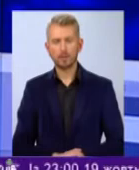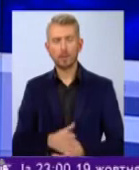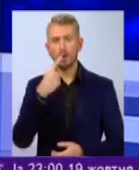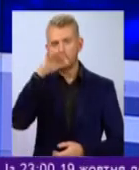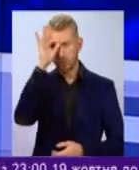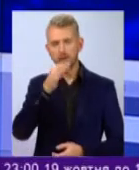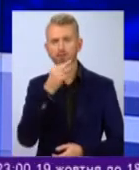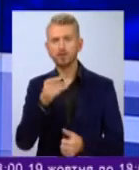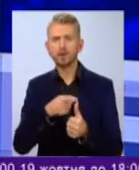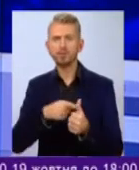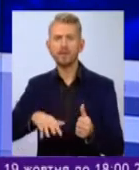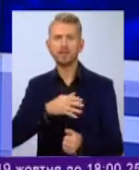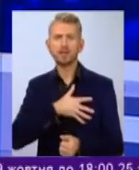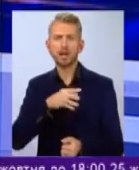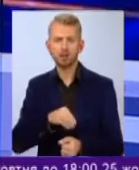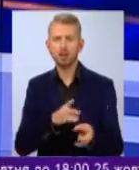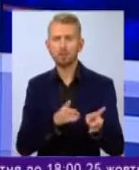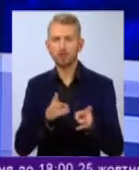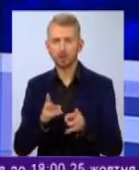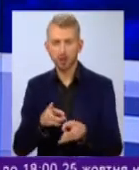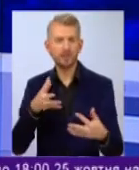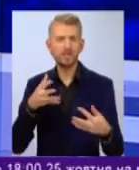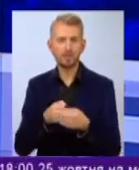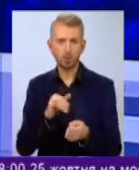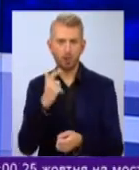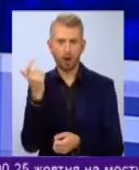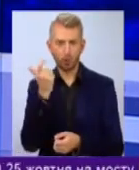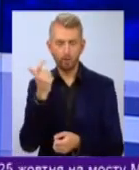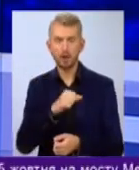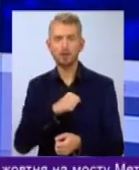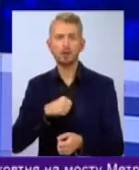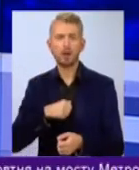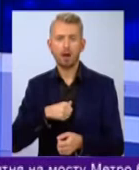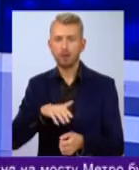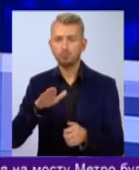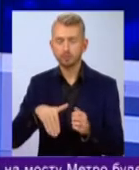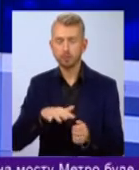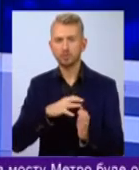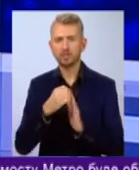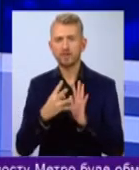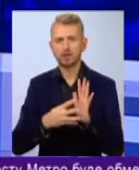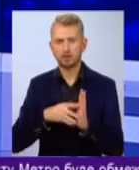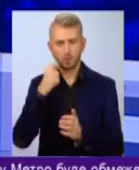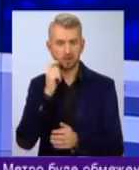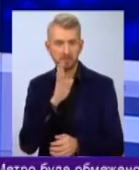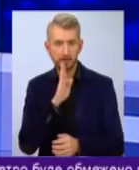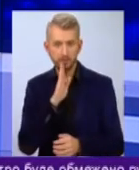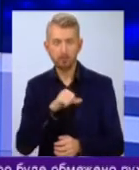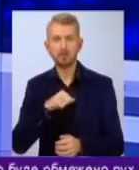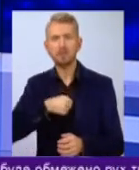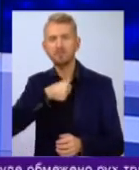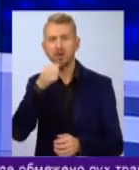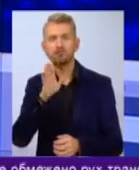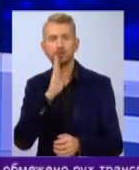Поліція назвала імена усіх загиблих і постраждалих у ДТП у Харкові. Наймолодшій загиблій дівчині було лише 19 років, найстаршій жінці